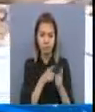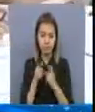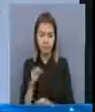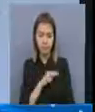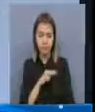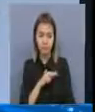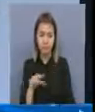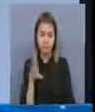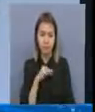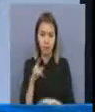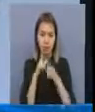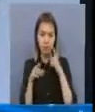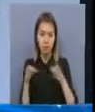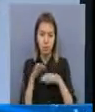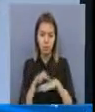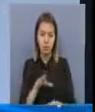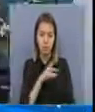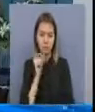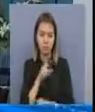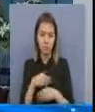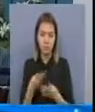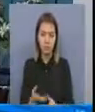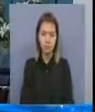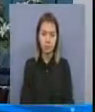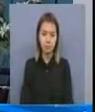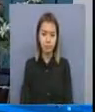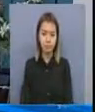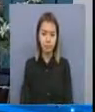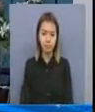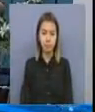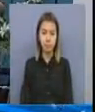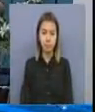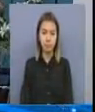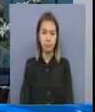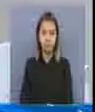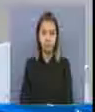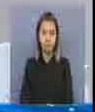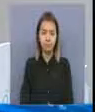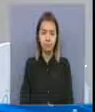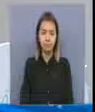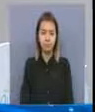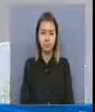бағытындағы жұмыстардың мониторингін жасауды тапсырды. Әсем Қаматайқызы, Сабырбек Құлатайұлы,